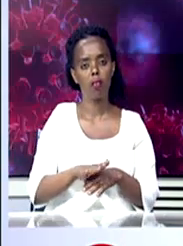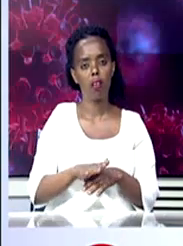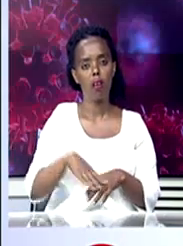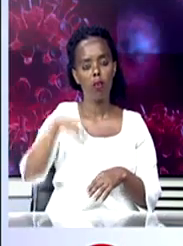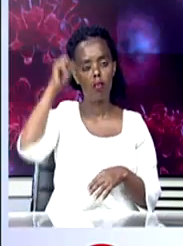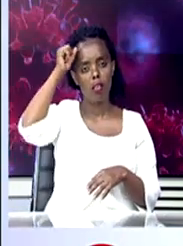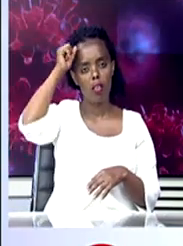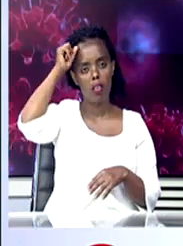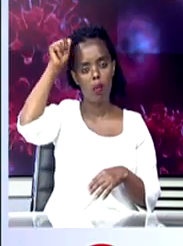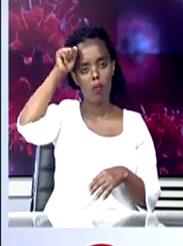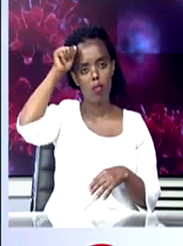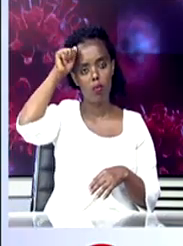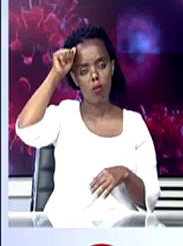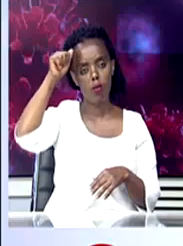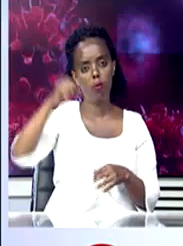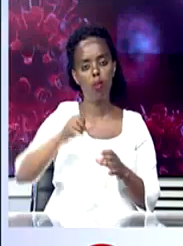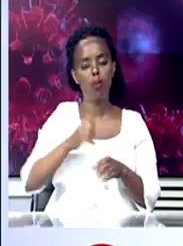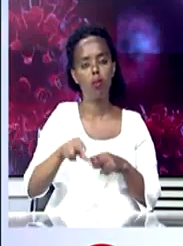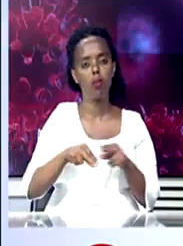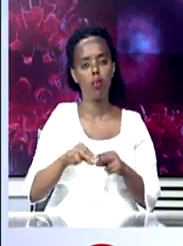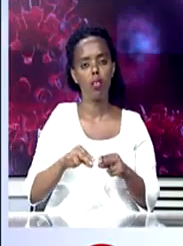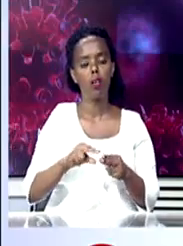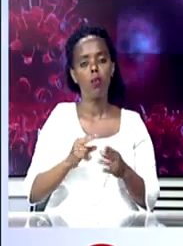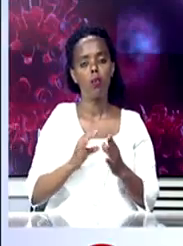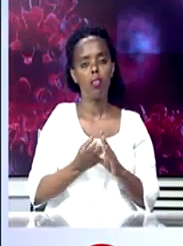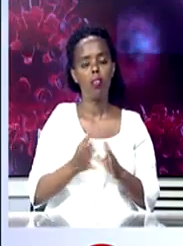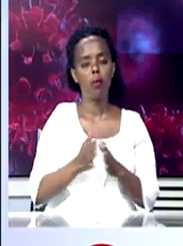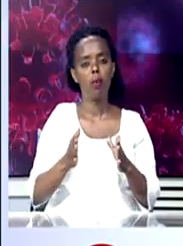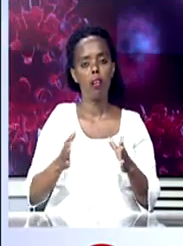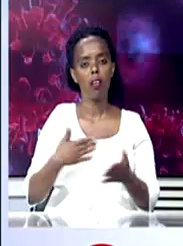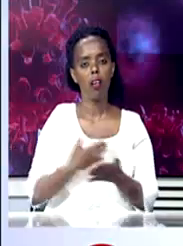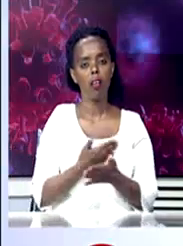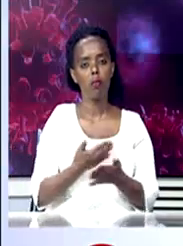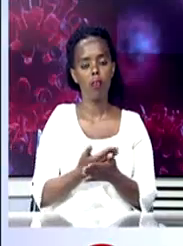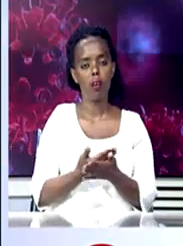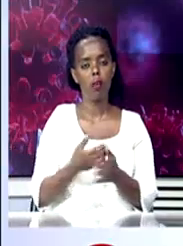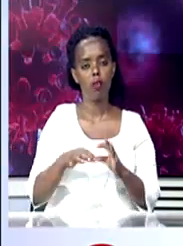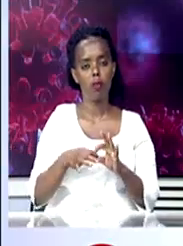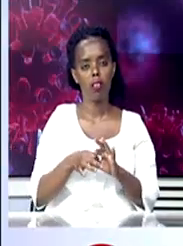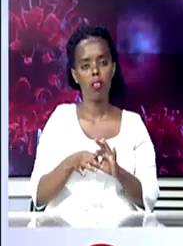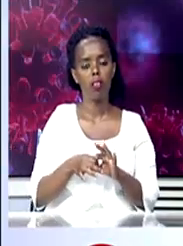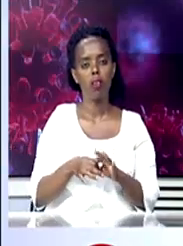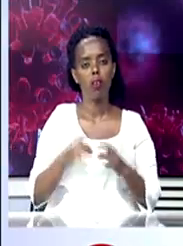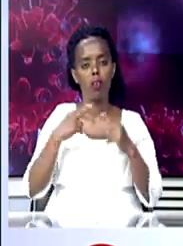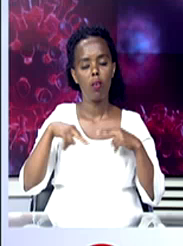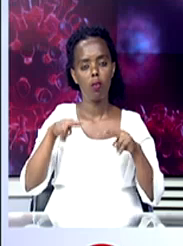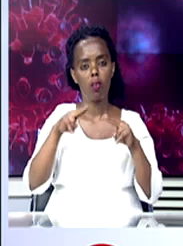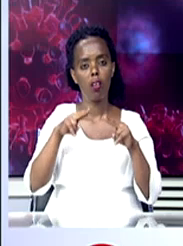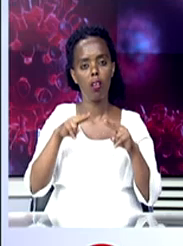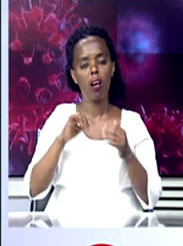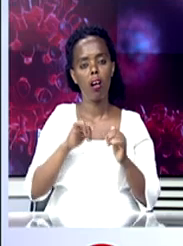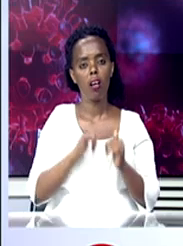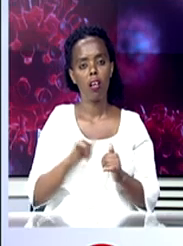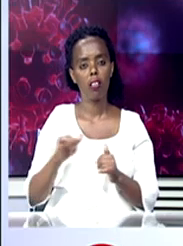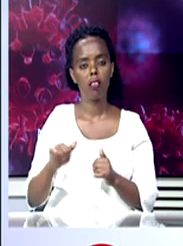Sayid Ambassuu biiroo dhimma hojjetaaf hawaasummaatti ogeessa babal'inaa haaromsa hawaasummaati. Tatamsa odeeffannooti. Odeeffannoo